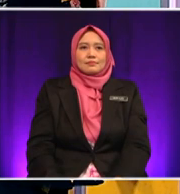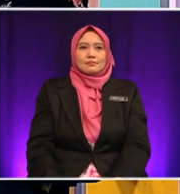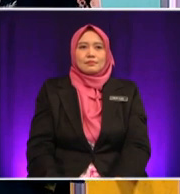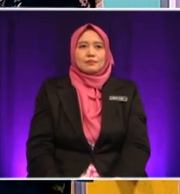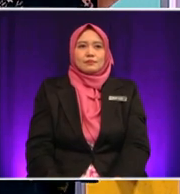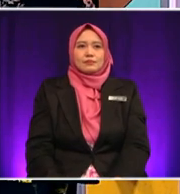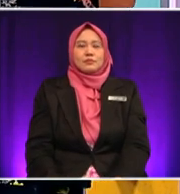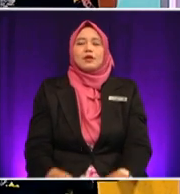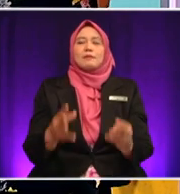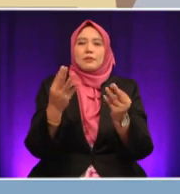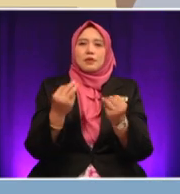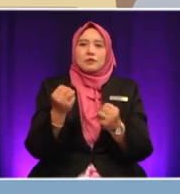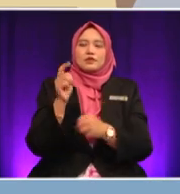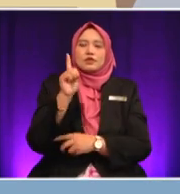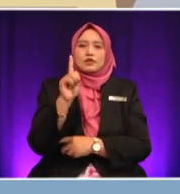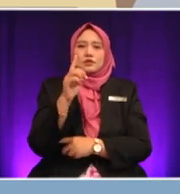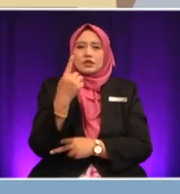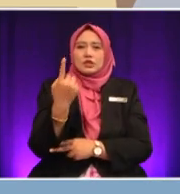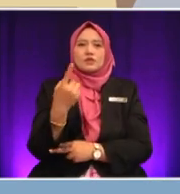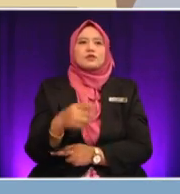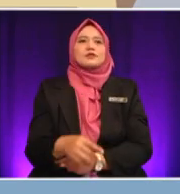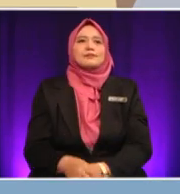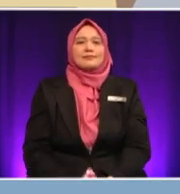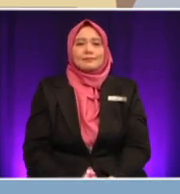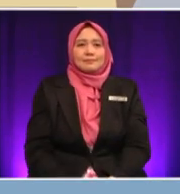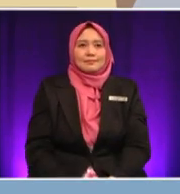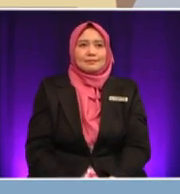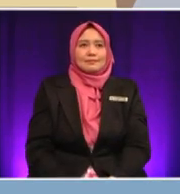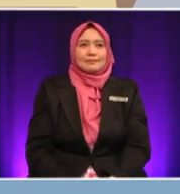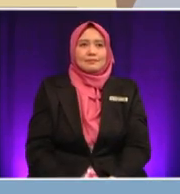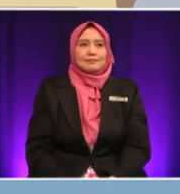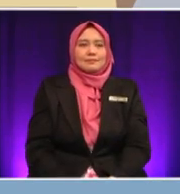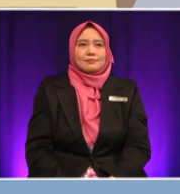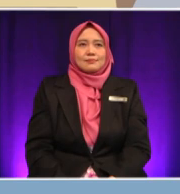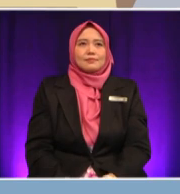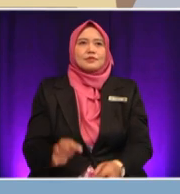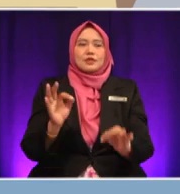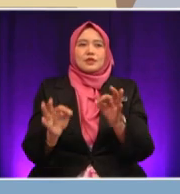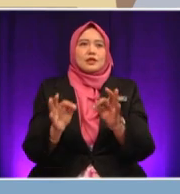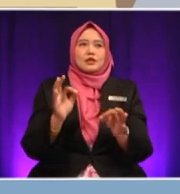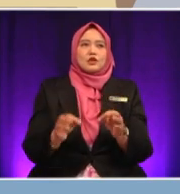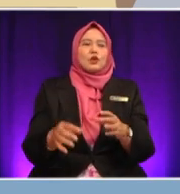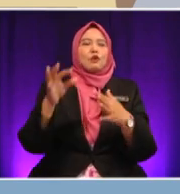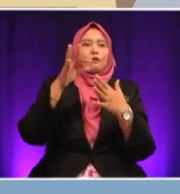satu aja implikasi kepada masyarakat atau negara jika memilih negara